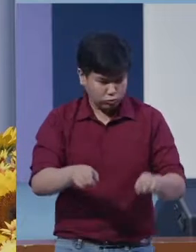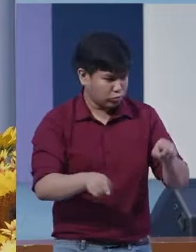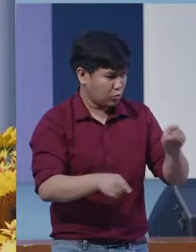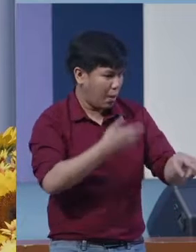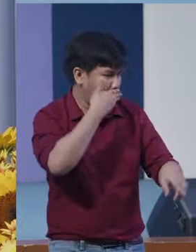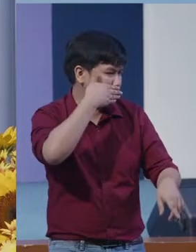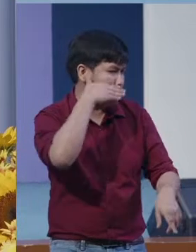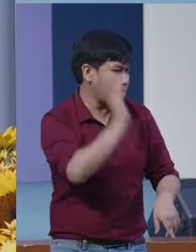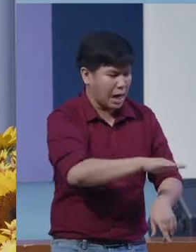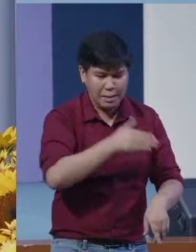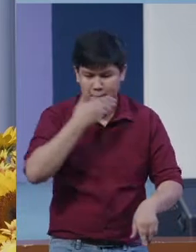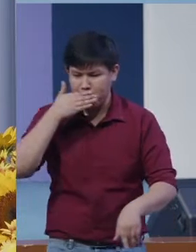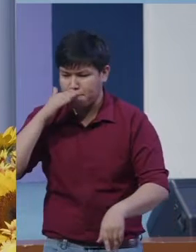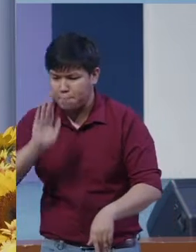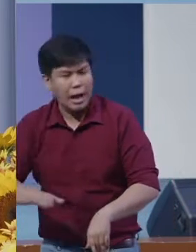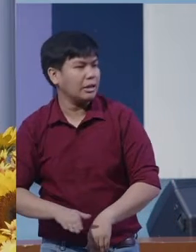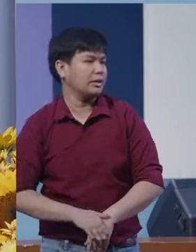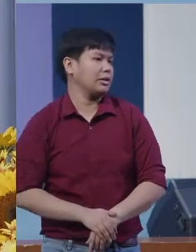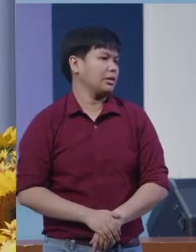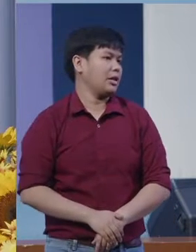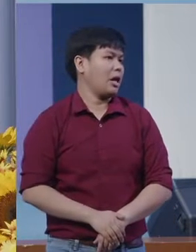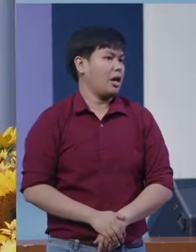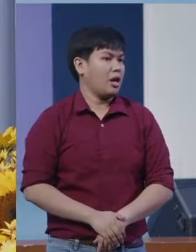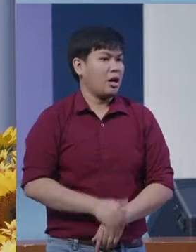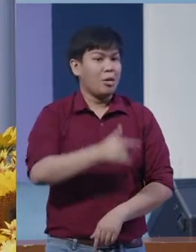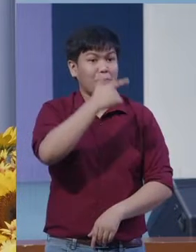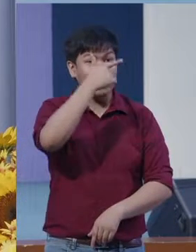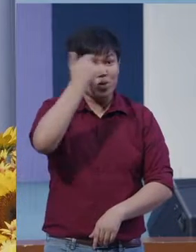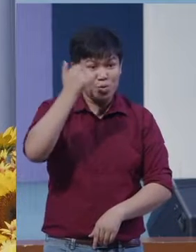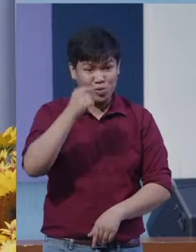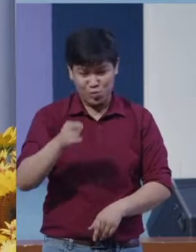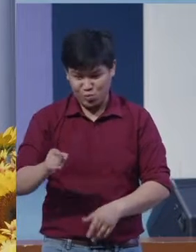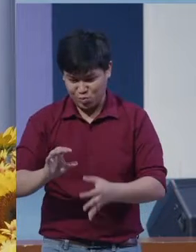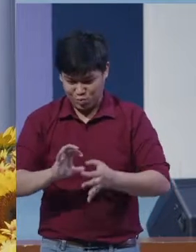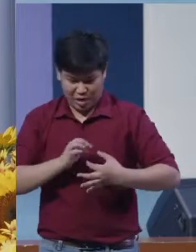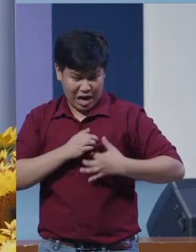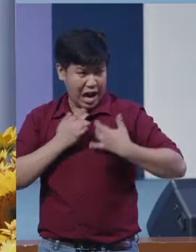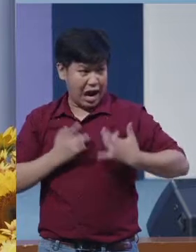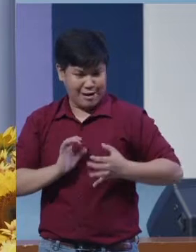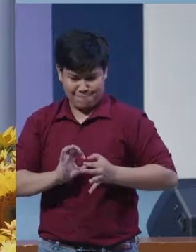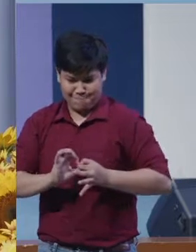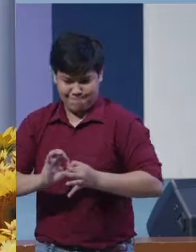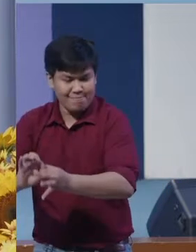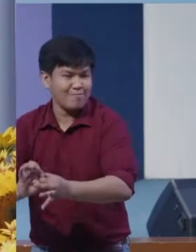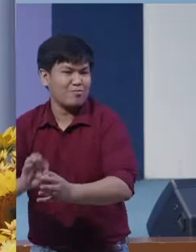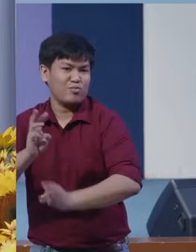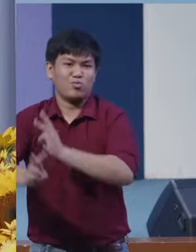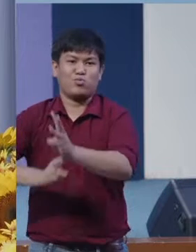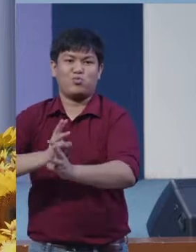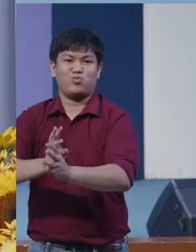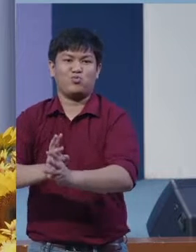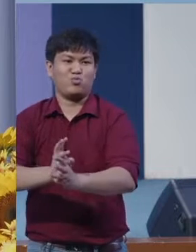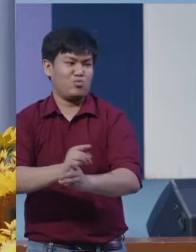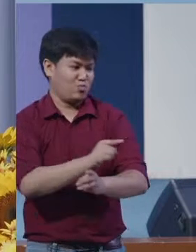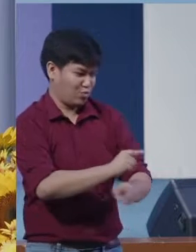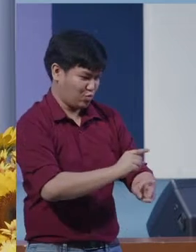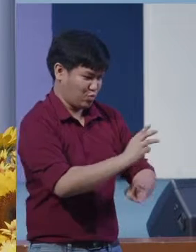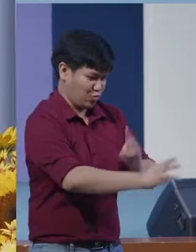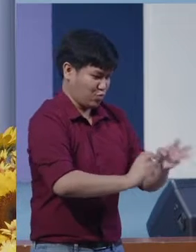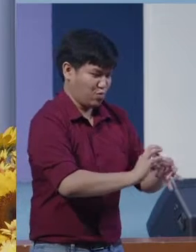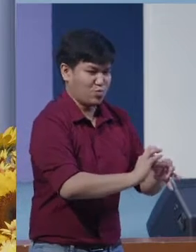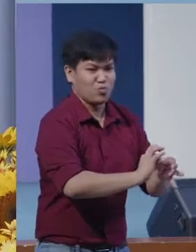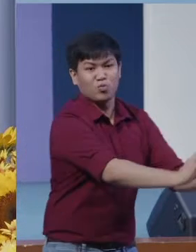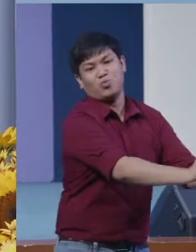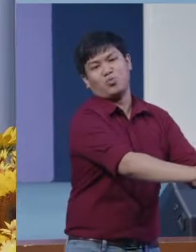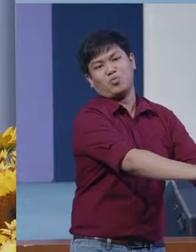that friendship with the world is enmity with God? Therefore, whoever wishes to be a friend of the